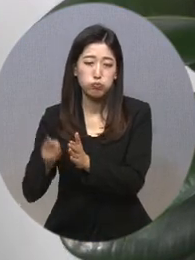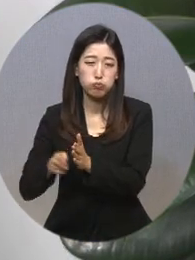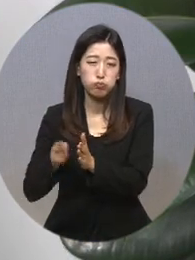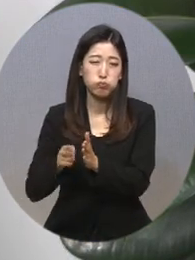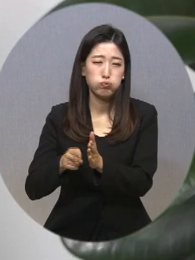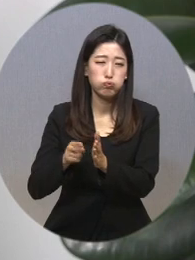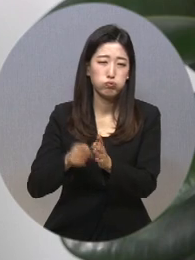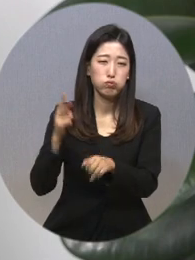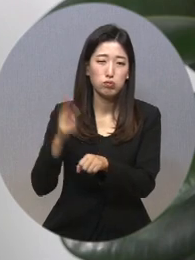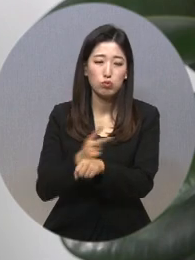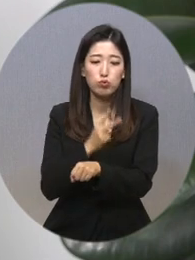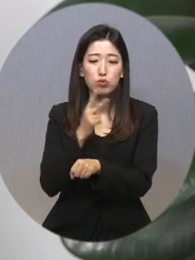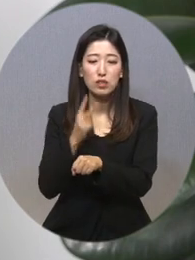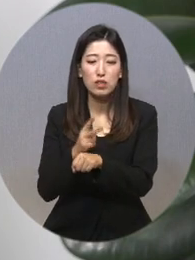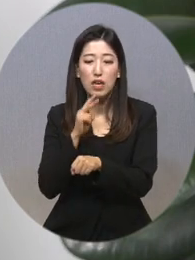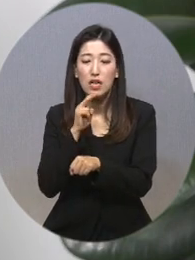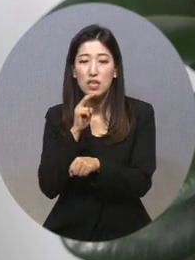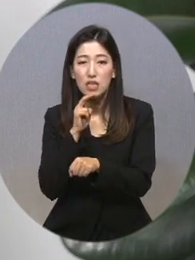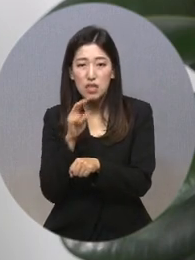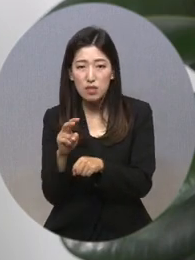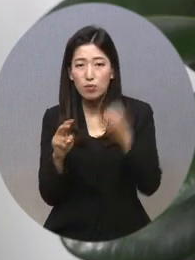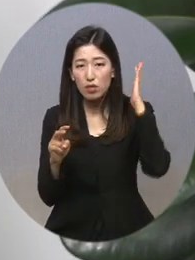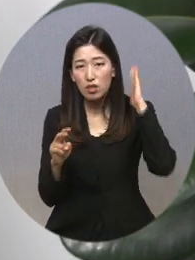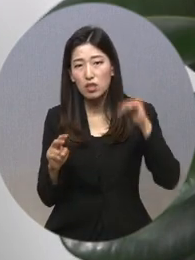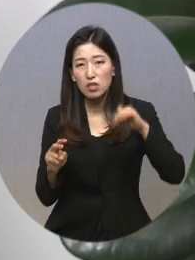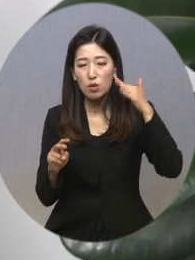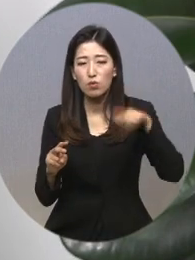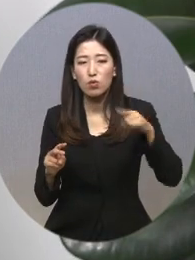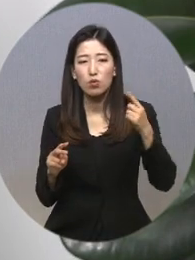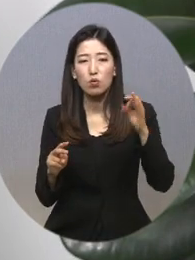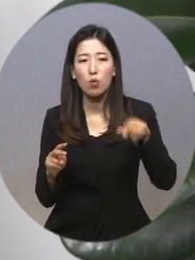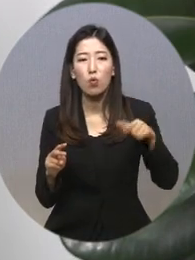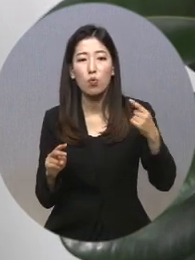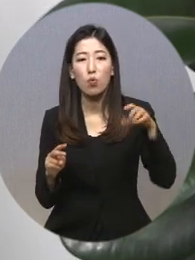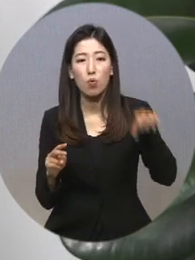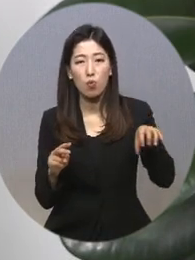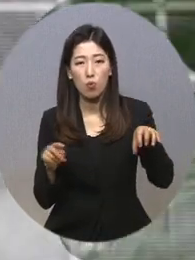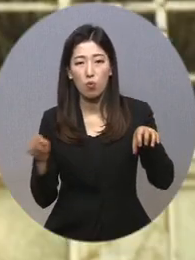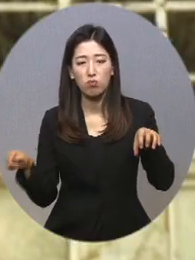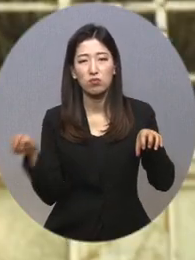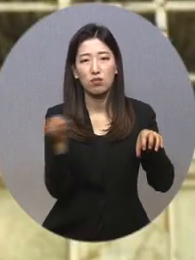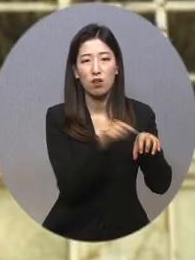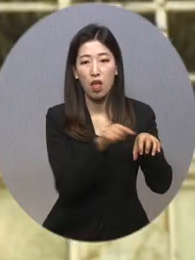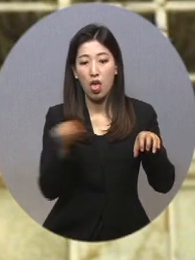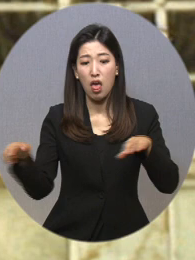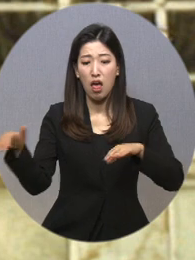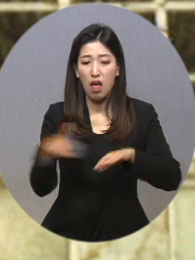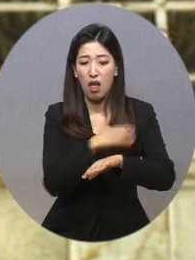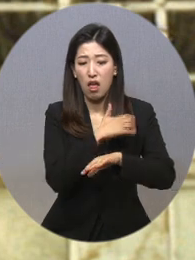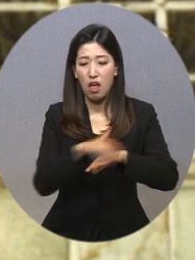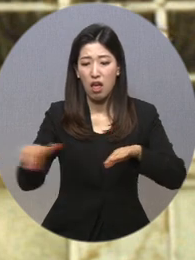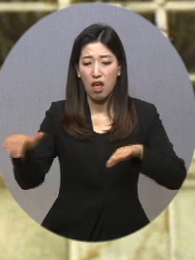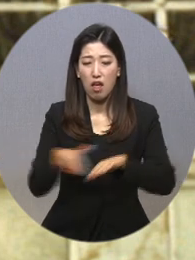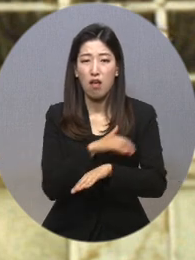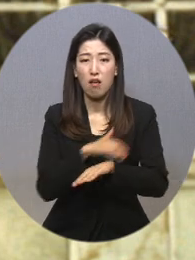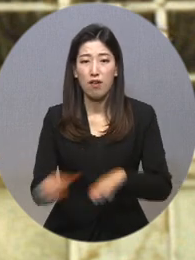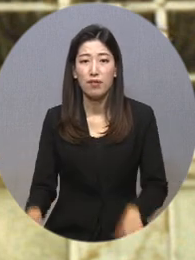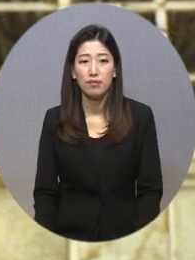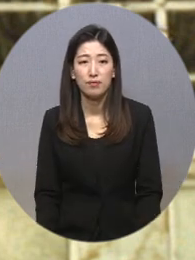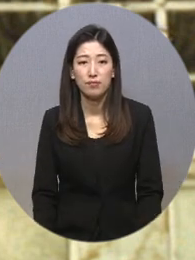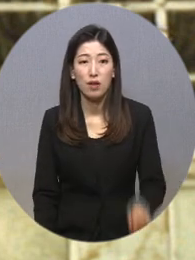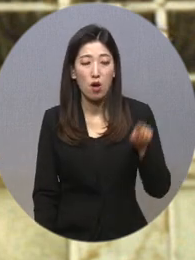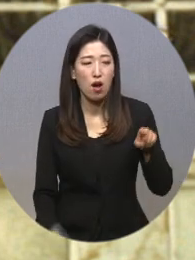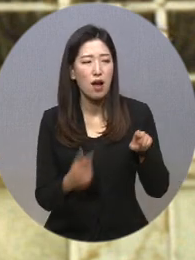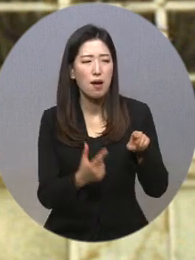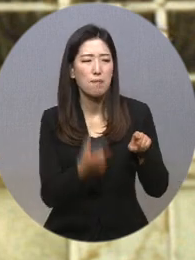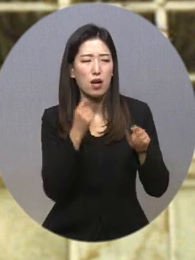넘으면 의정부역에 닿습니다. 그래서 선택해서 가는 것이 의정부 공고였습니다. 의정부 공고를 택한 것은 빨리